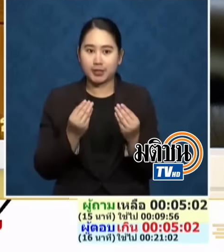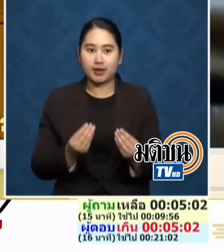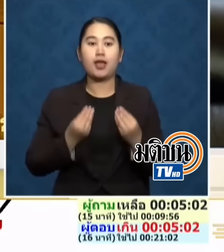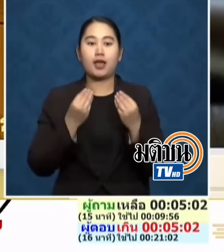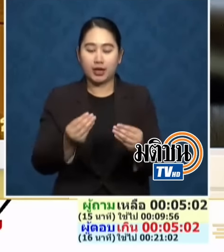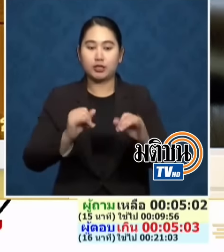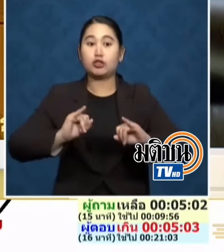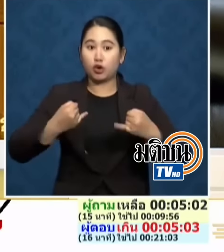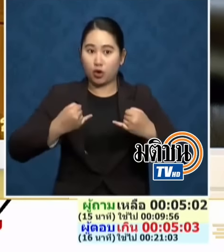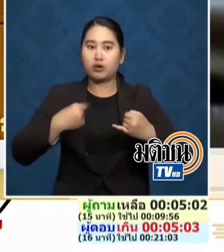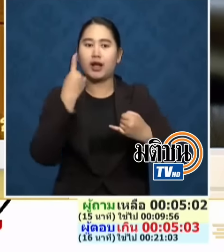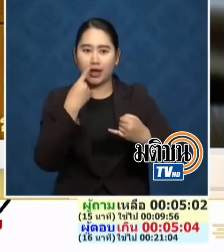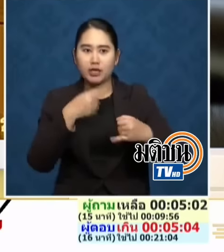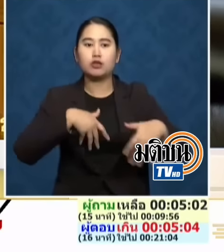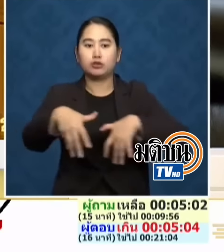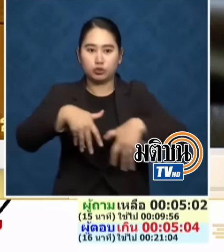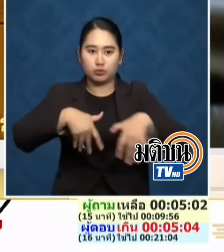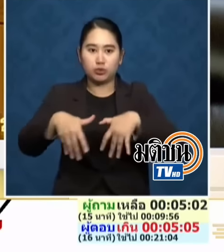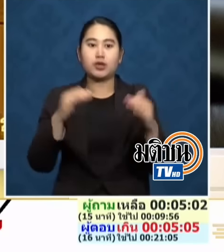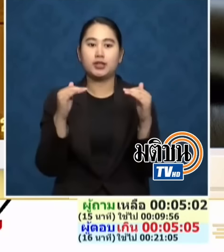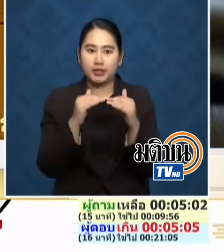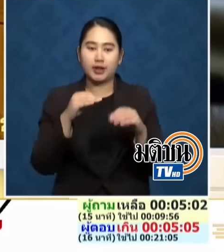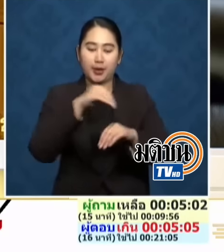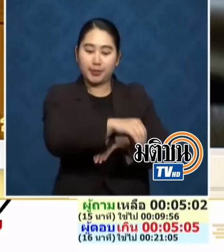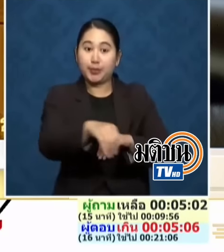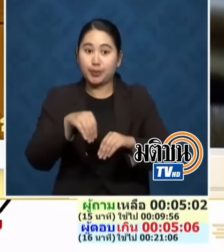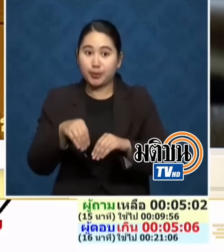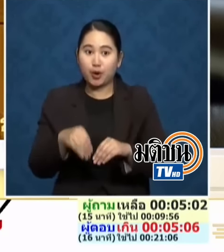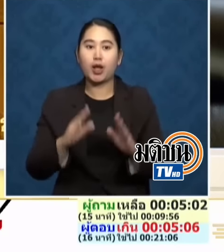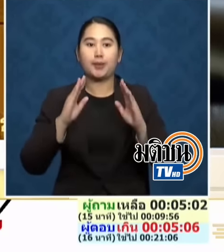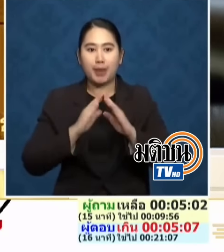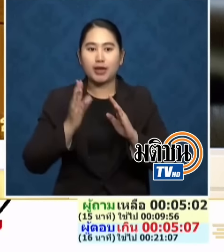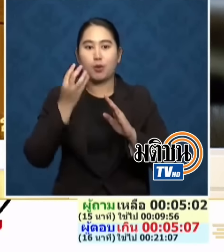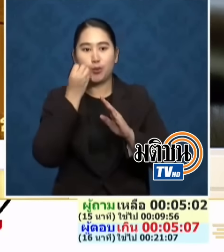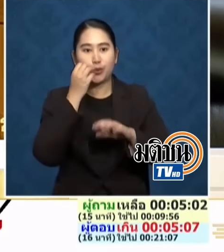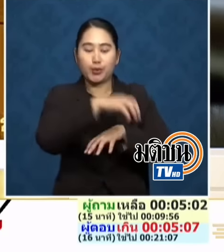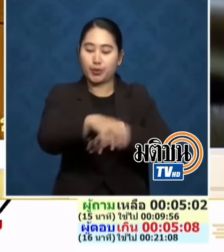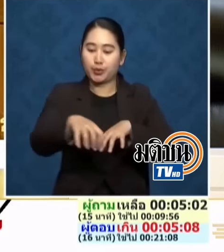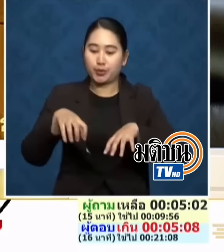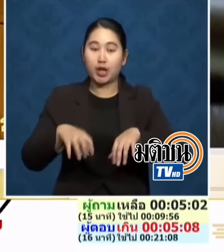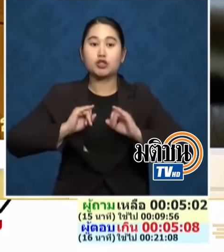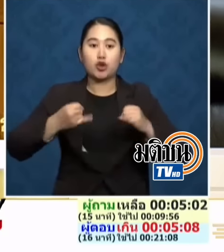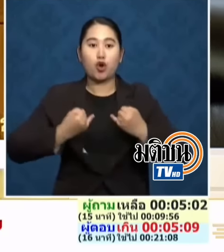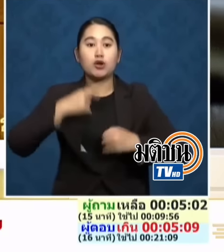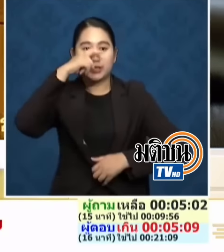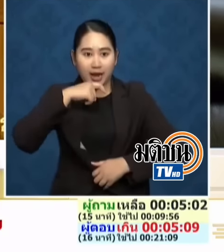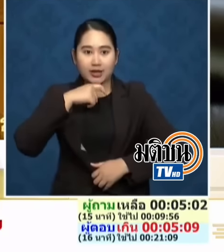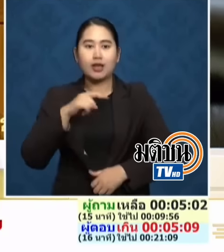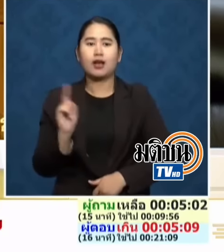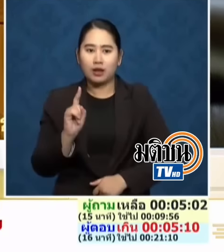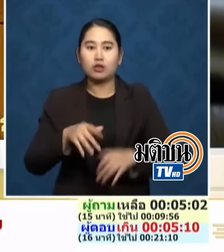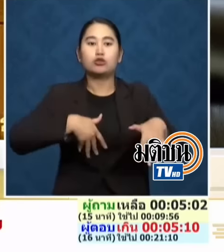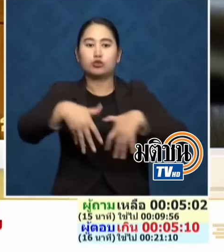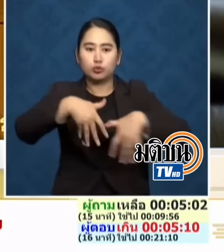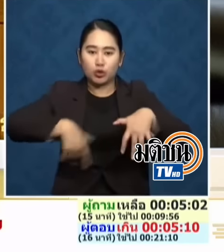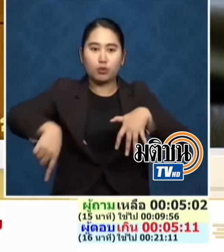องพระเทศได้ทำกิน ทำเปทหิวใสเจาของพระเทศใครหครัพี่น้ประชาชน